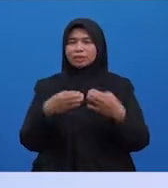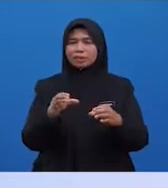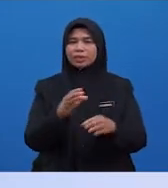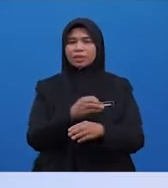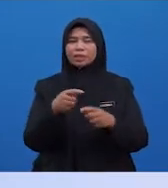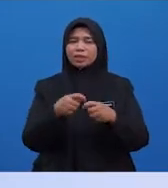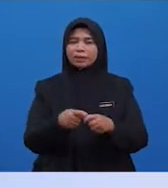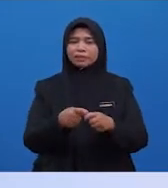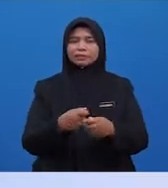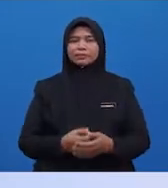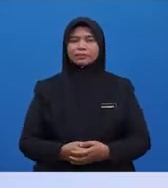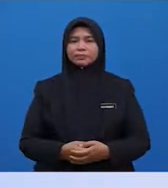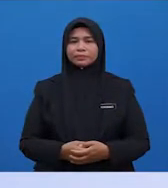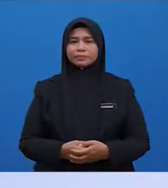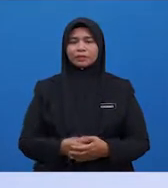tepat.